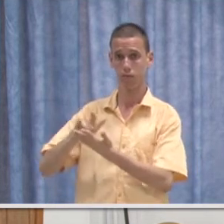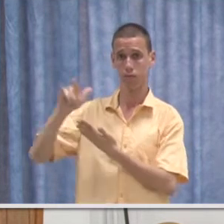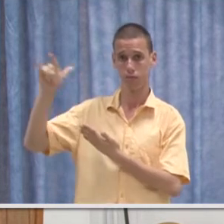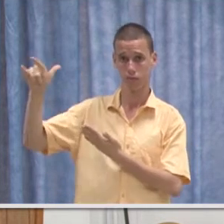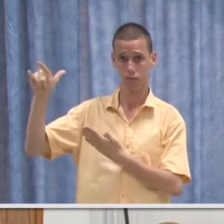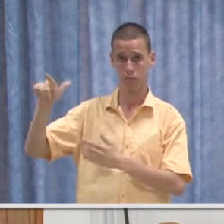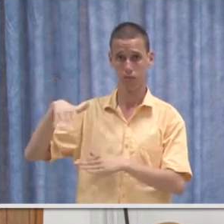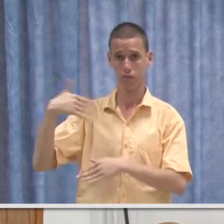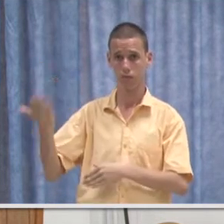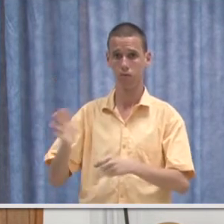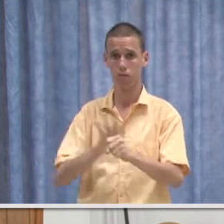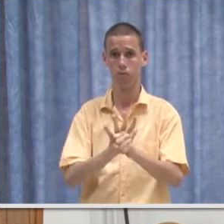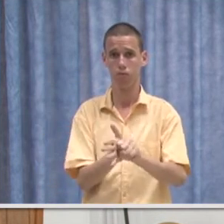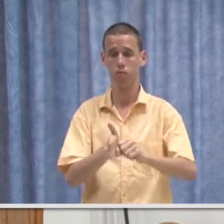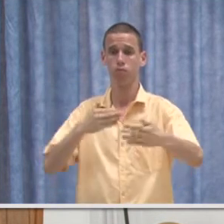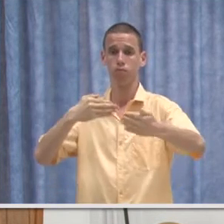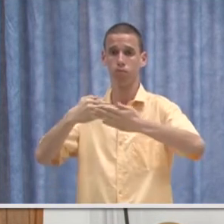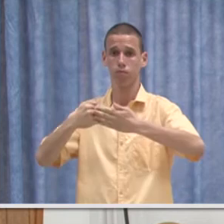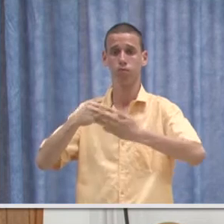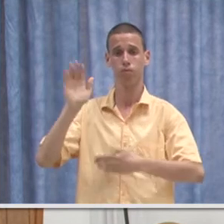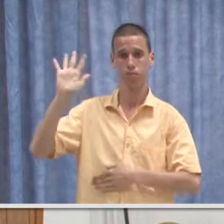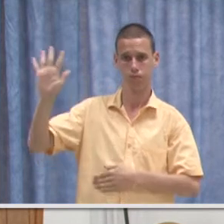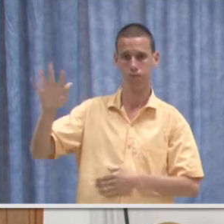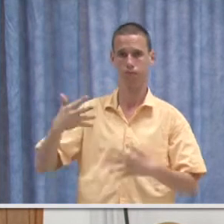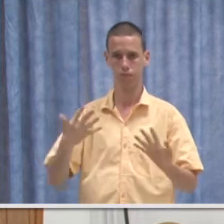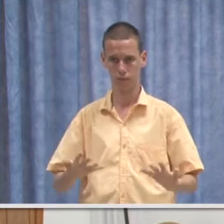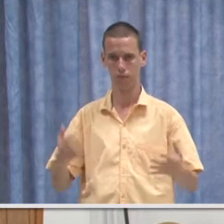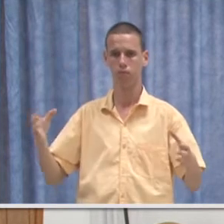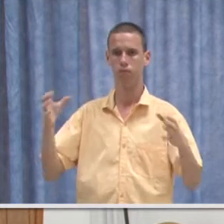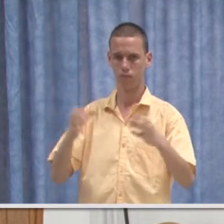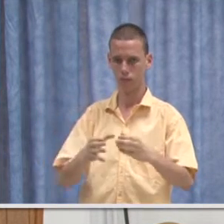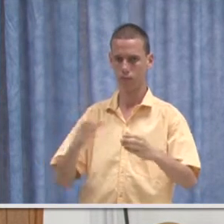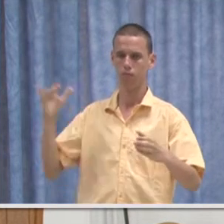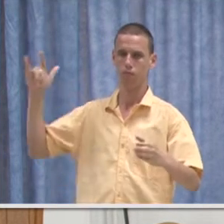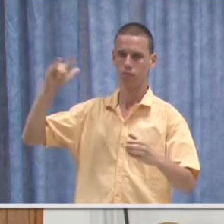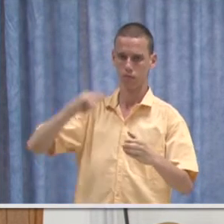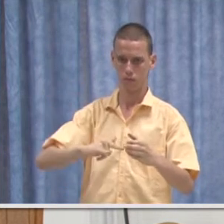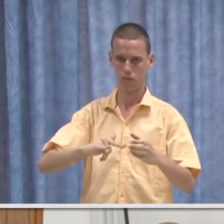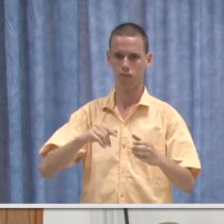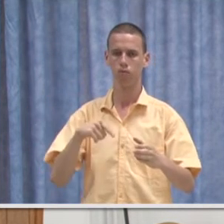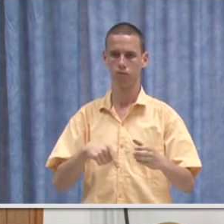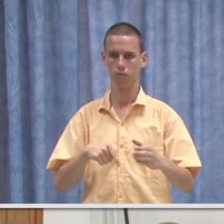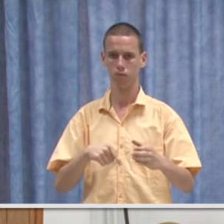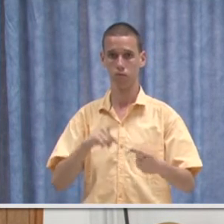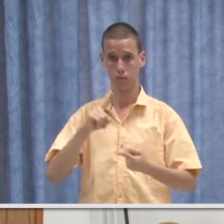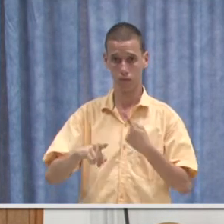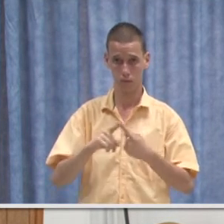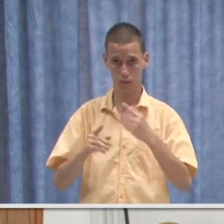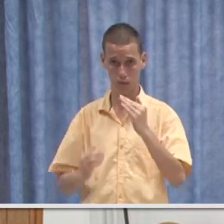C'est moi qui mon capable la réponse mon capable dire nous peut mon peut nous peut focus là avant patient qui nous peut repatrier